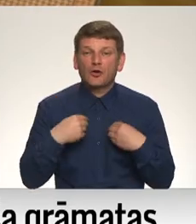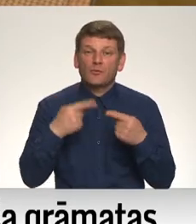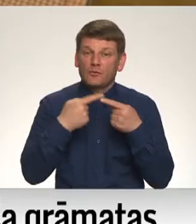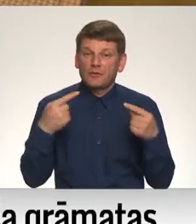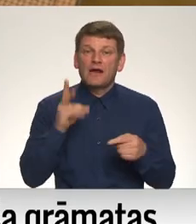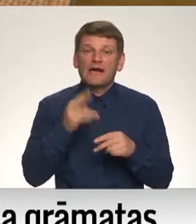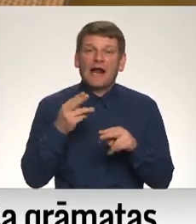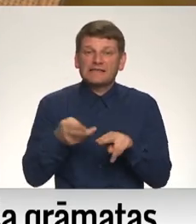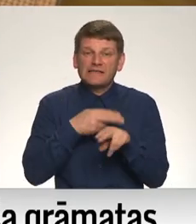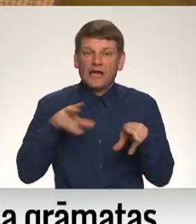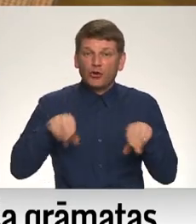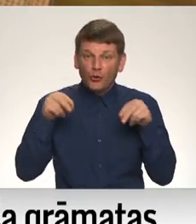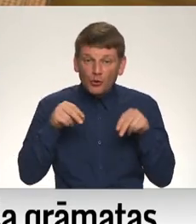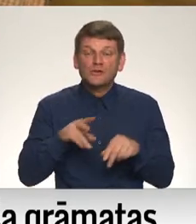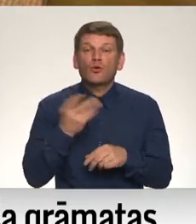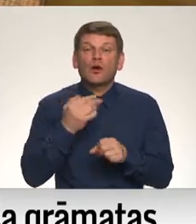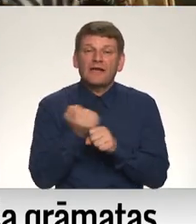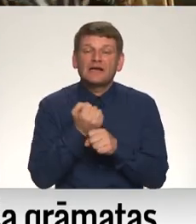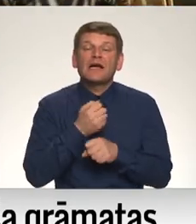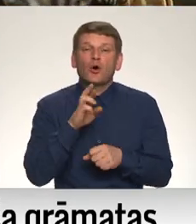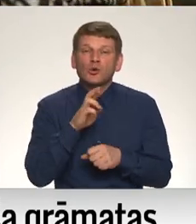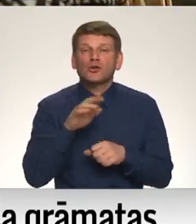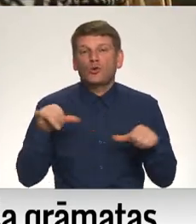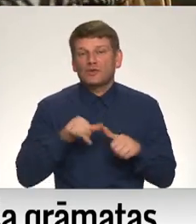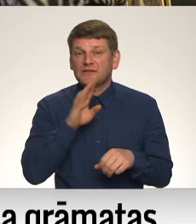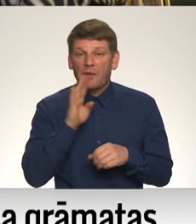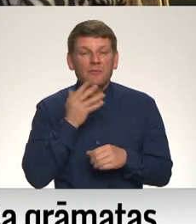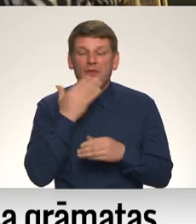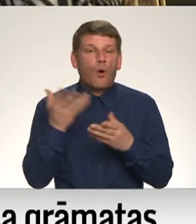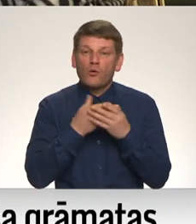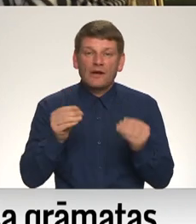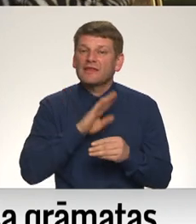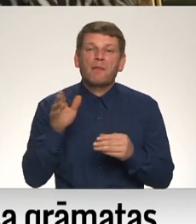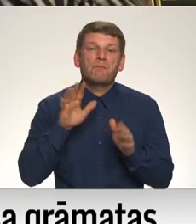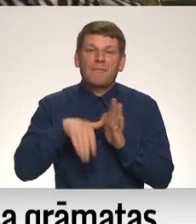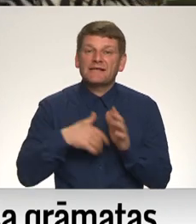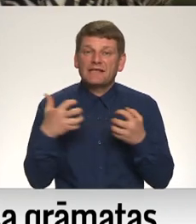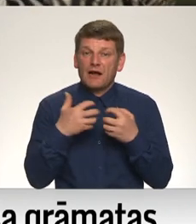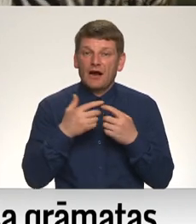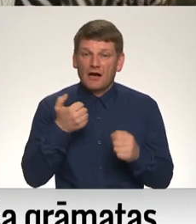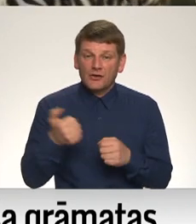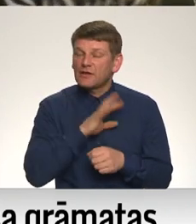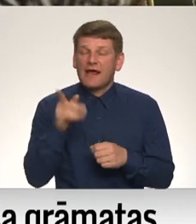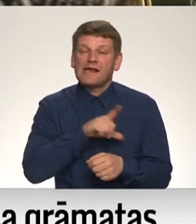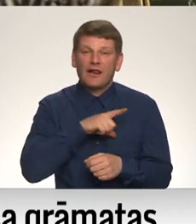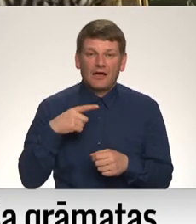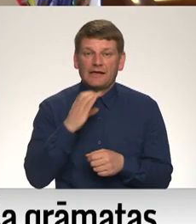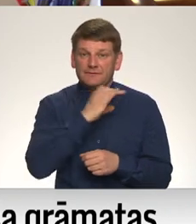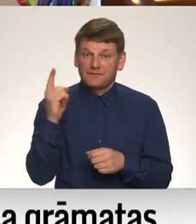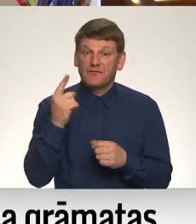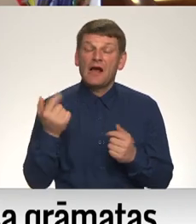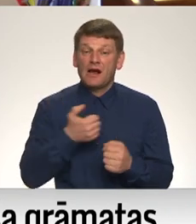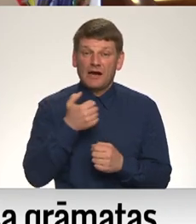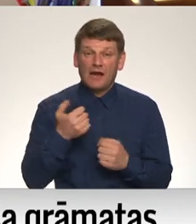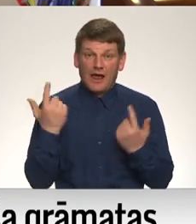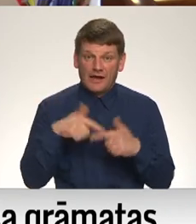priekšmeta kā zeķturis, ko darinājusi Rutes kundzes mama, nav noklīdusi ne pēckara gados, ne ilgajā padomu laikā.